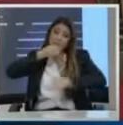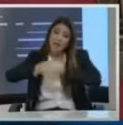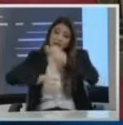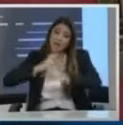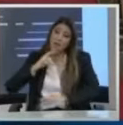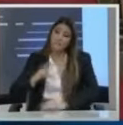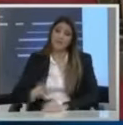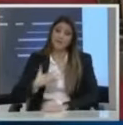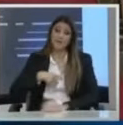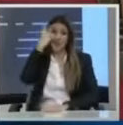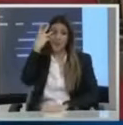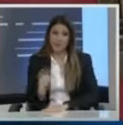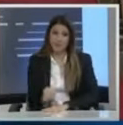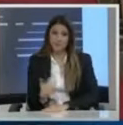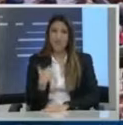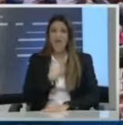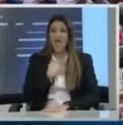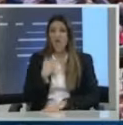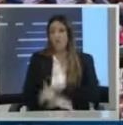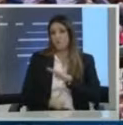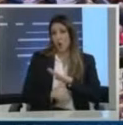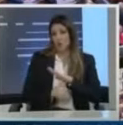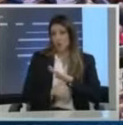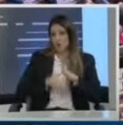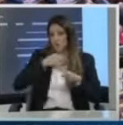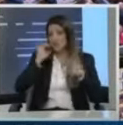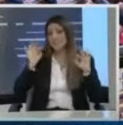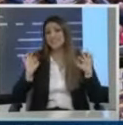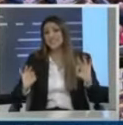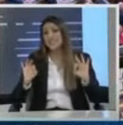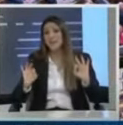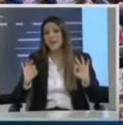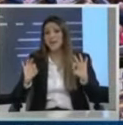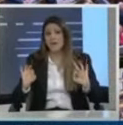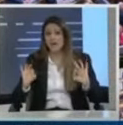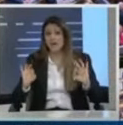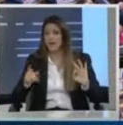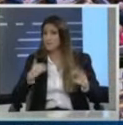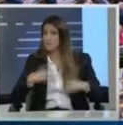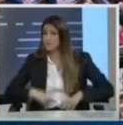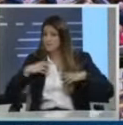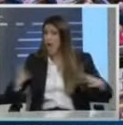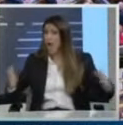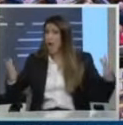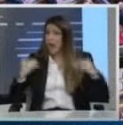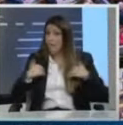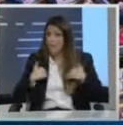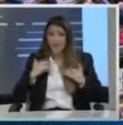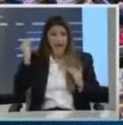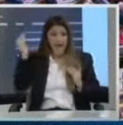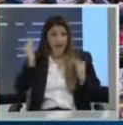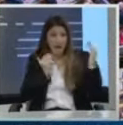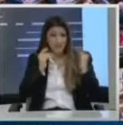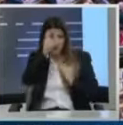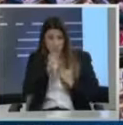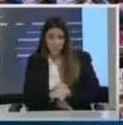Ο πρόεδρος που ήμουνα εγώ αναφέρθηκα πολύ συγκεκριμένα. Πρόεδρε... Δεν τον έθιξα. Δεν αμφισβήθησα. Εξηγήστε